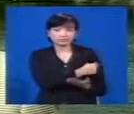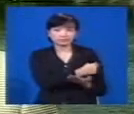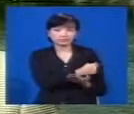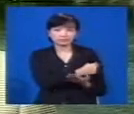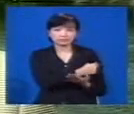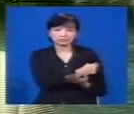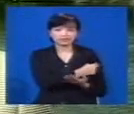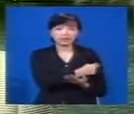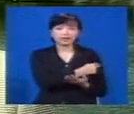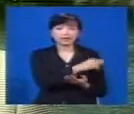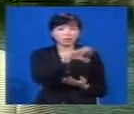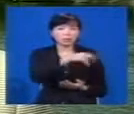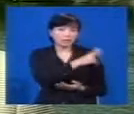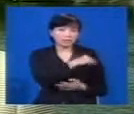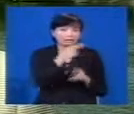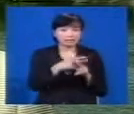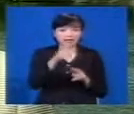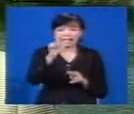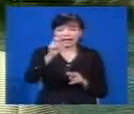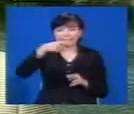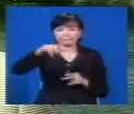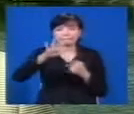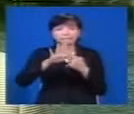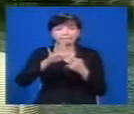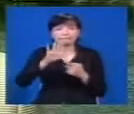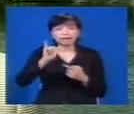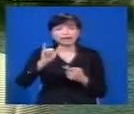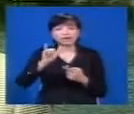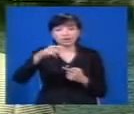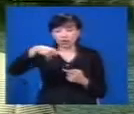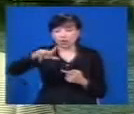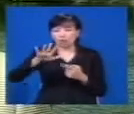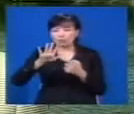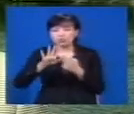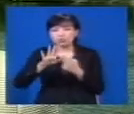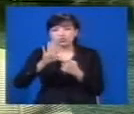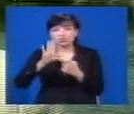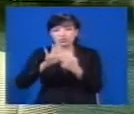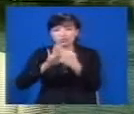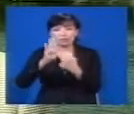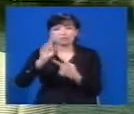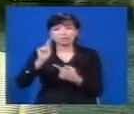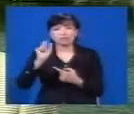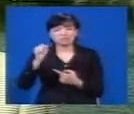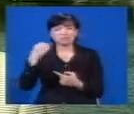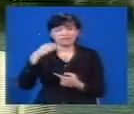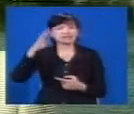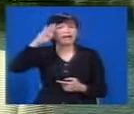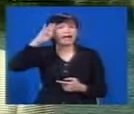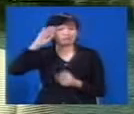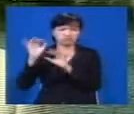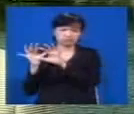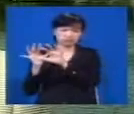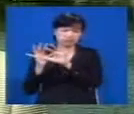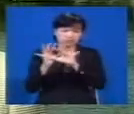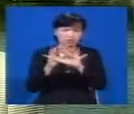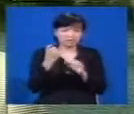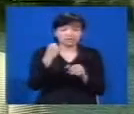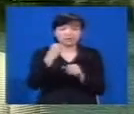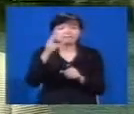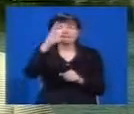อภัยภูเบศรนะครับตอนนี้ก็มีทหารไปประจำอยู่ตั้ง300คนนะฮะเมื่อคืนก็ทำเขื่อนกันทั้งคืนนะครับหรือ